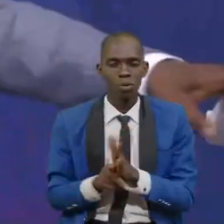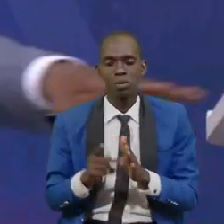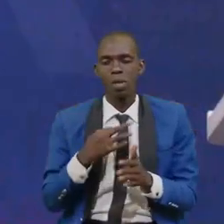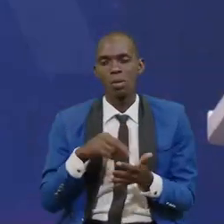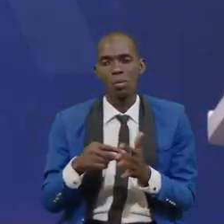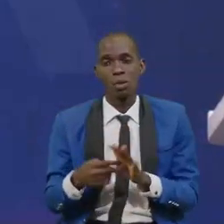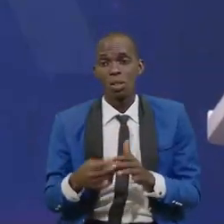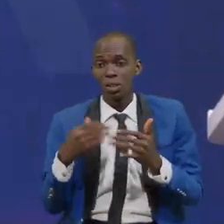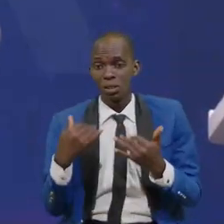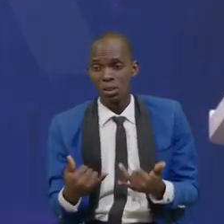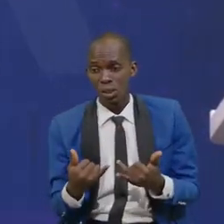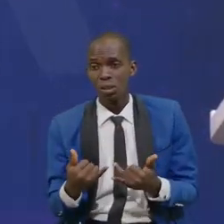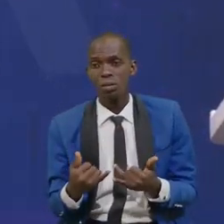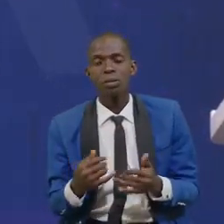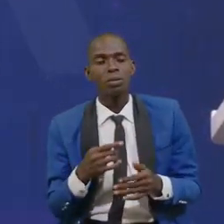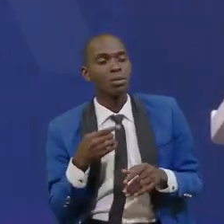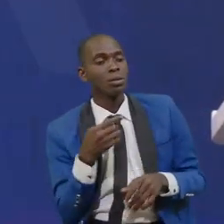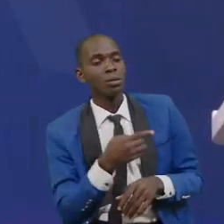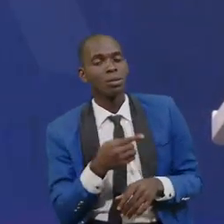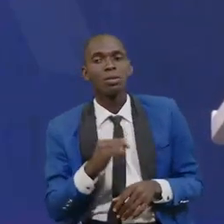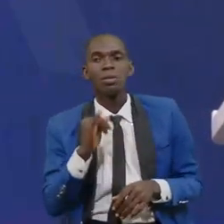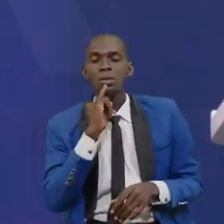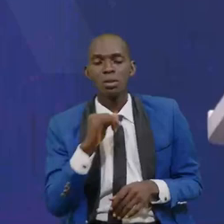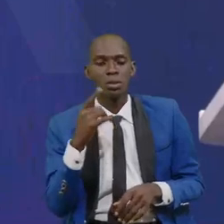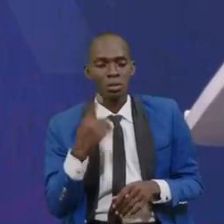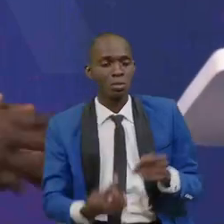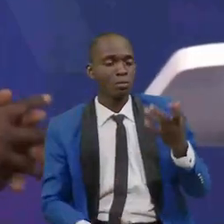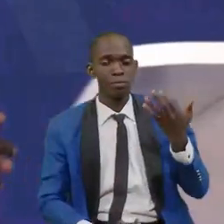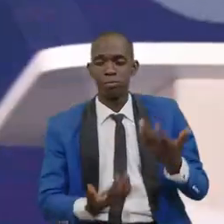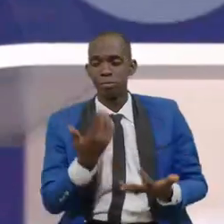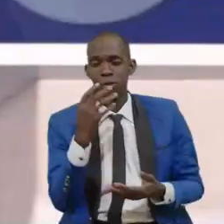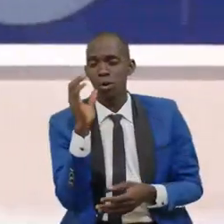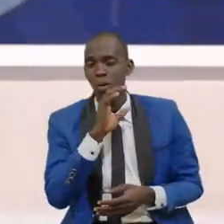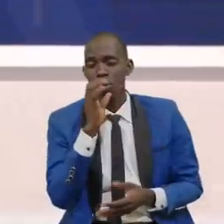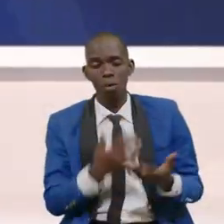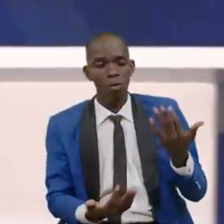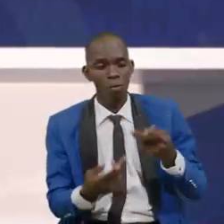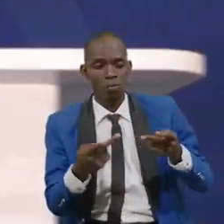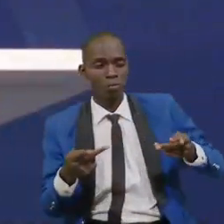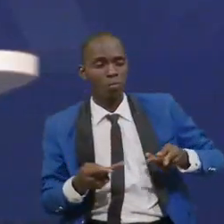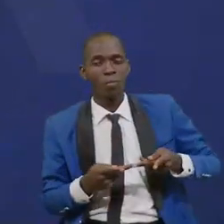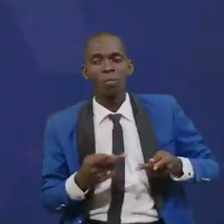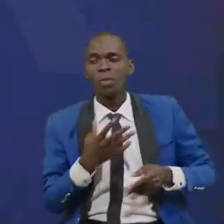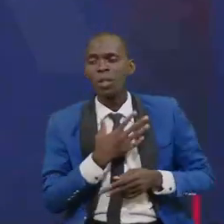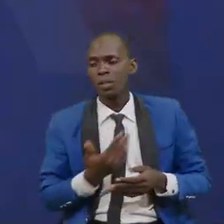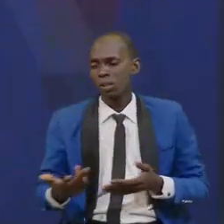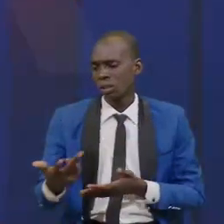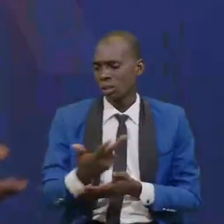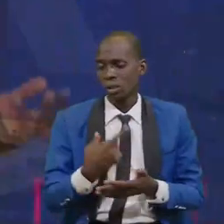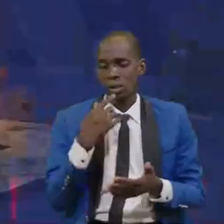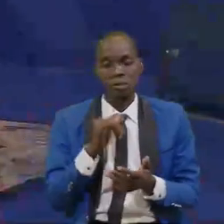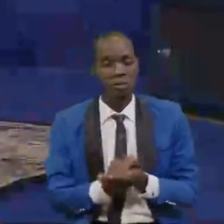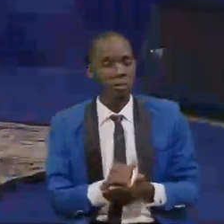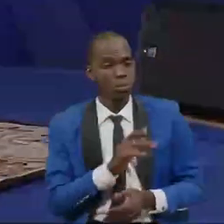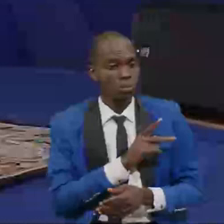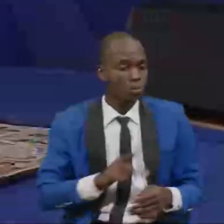Voici maintenant la fournaise ardente. Et ils ont dit, roi,